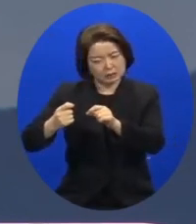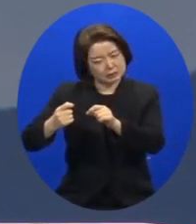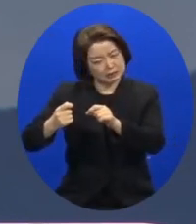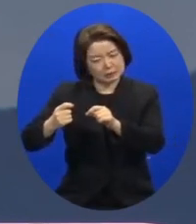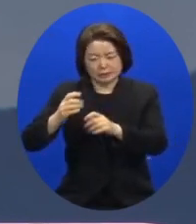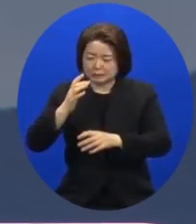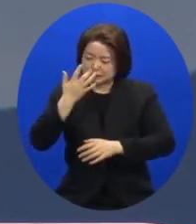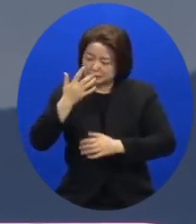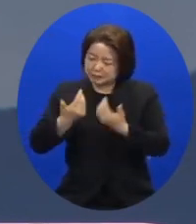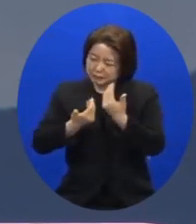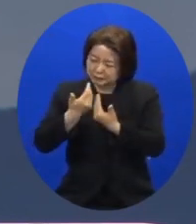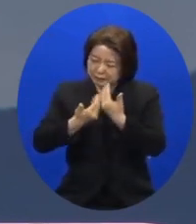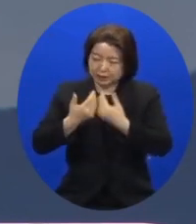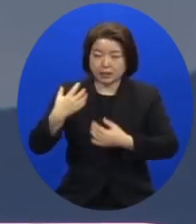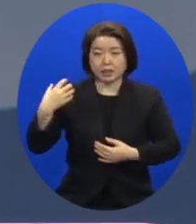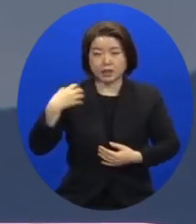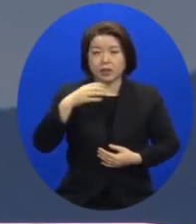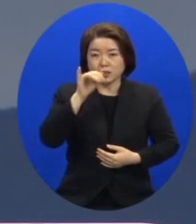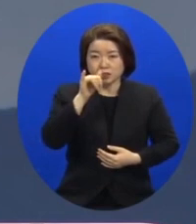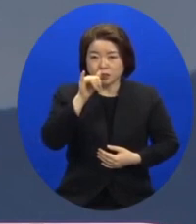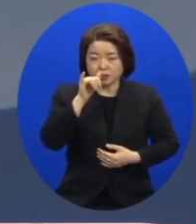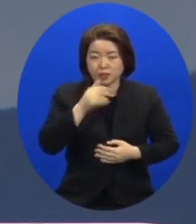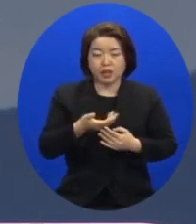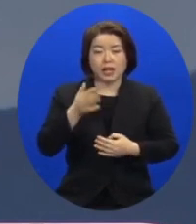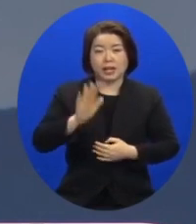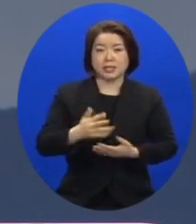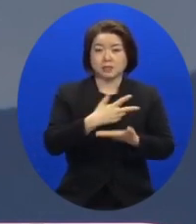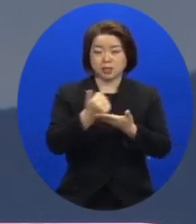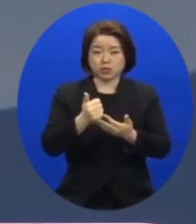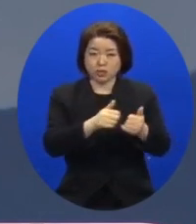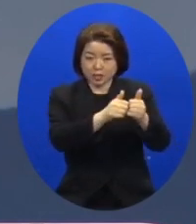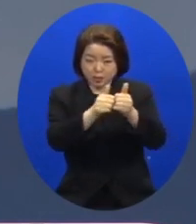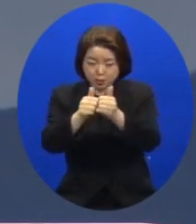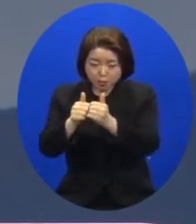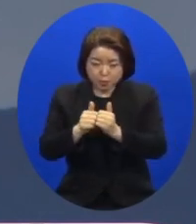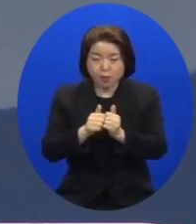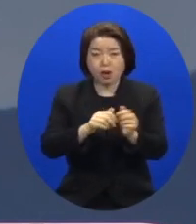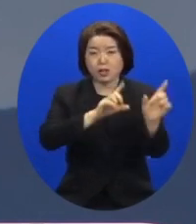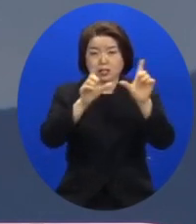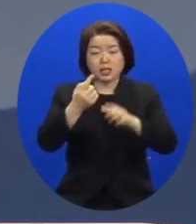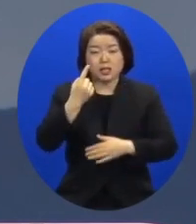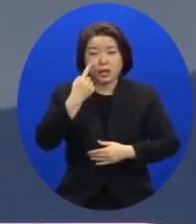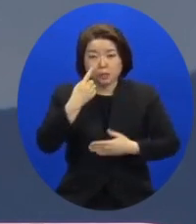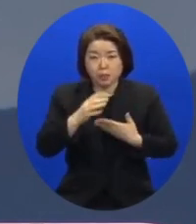수 있습니다 근데 주님과 함께 동양 하고 살다보니까